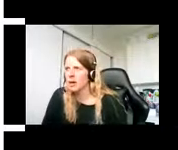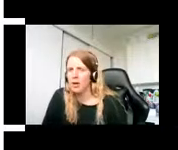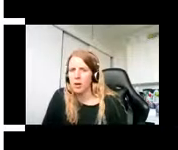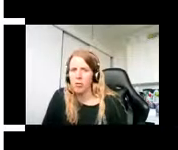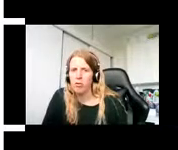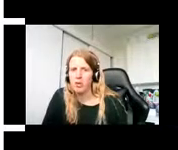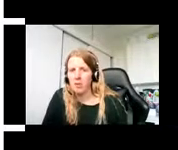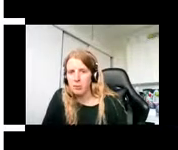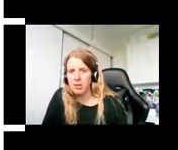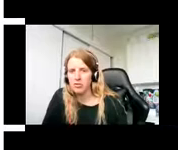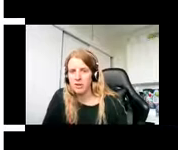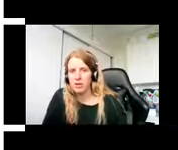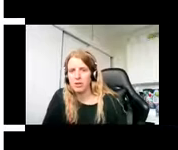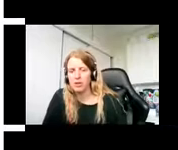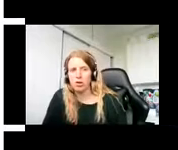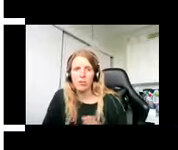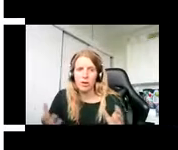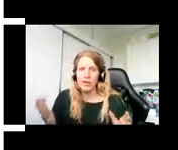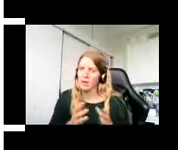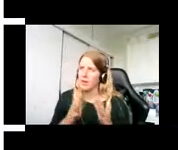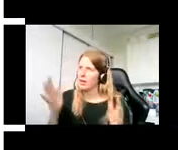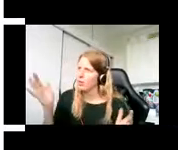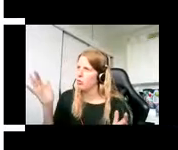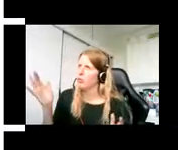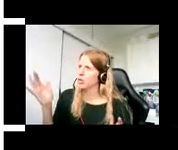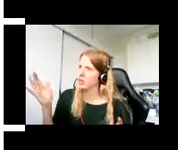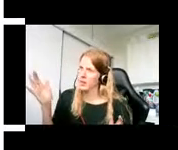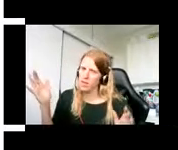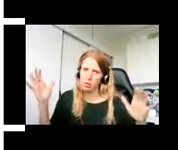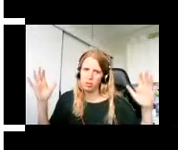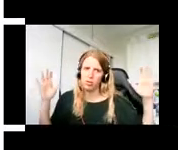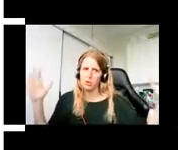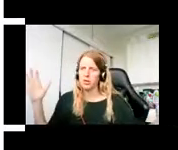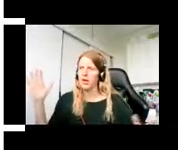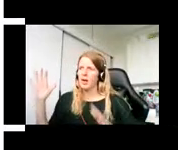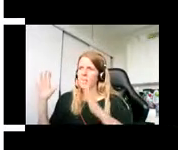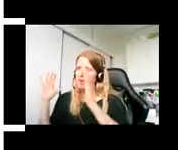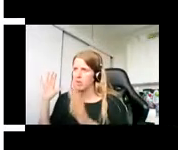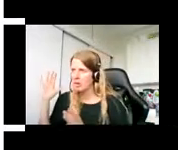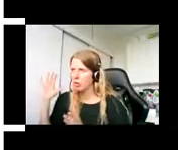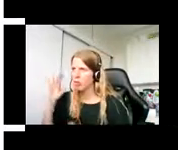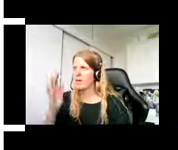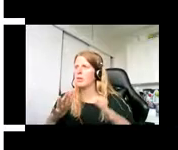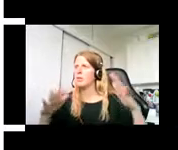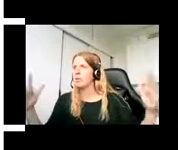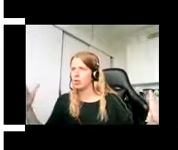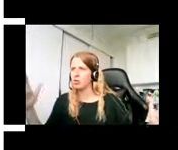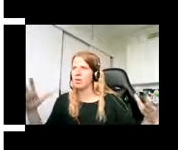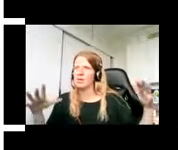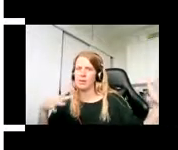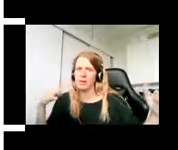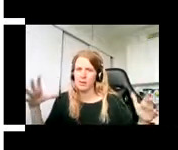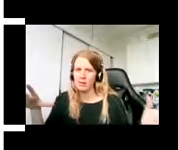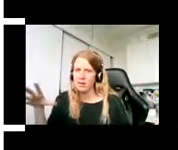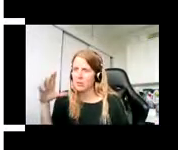lokalen. Voor kampen en zo verder is het ook mogelijk, als je dat echt niet kunt voorzien, dat je in een grote ruimte een afscheiding mocht maken met 3 meter